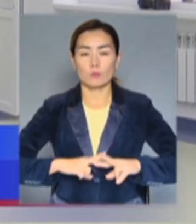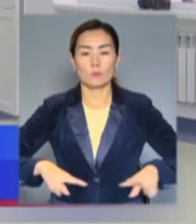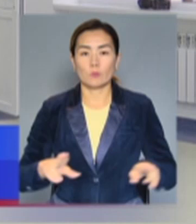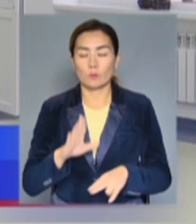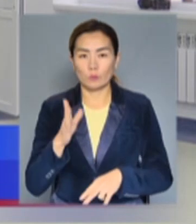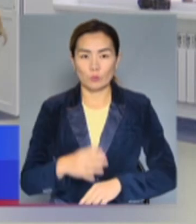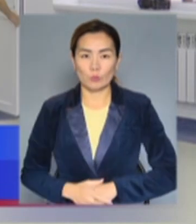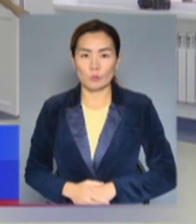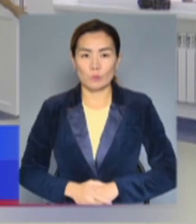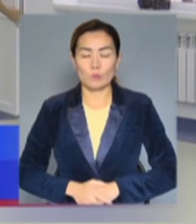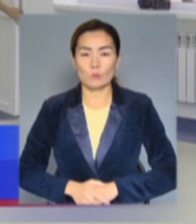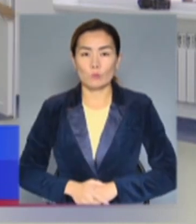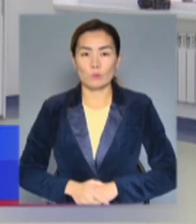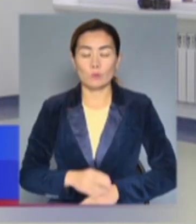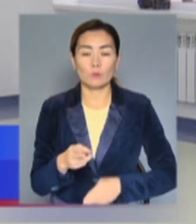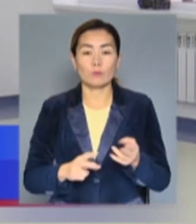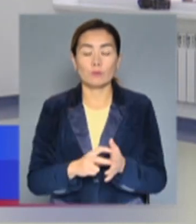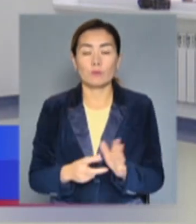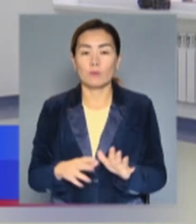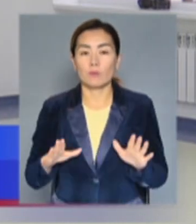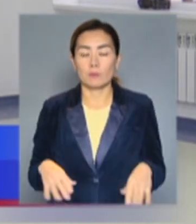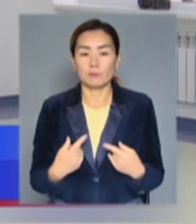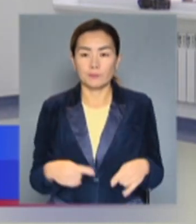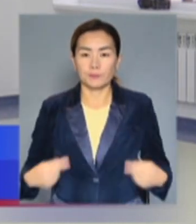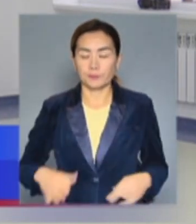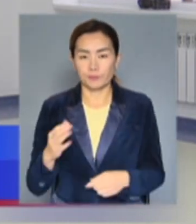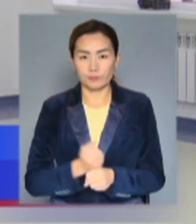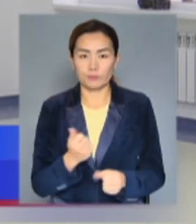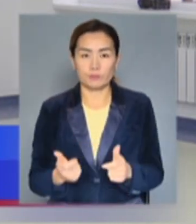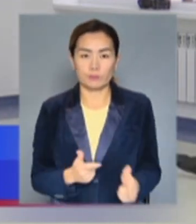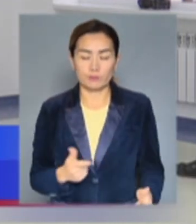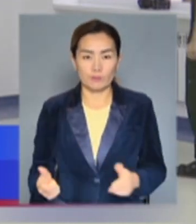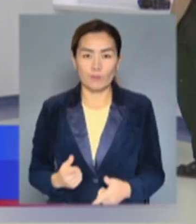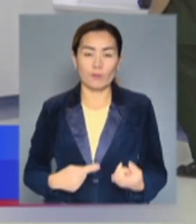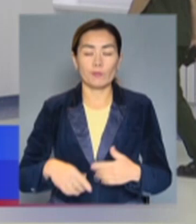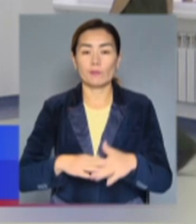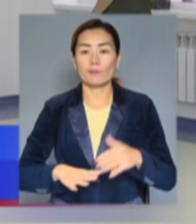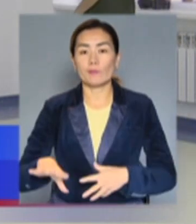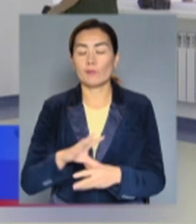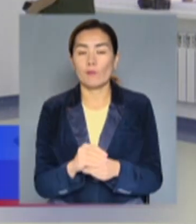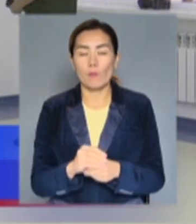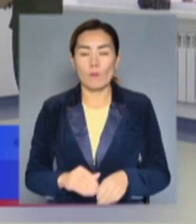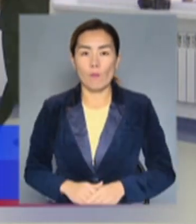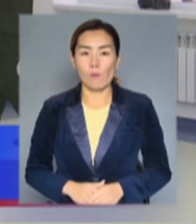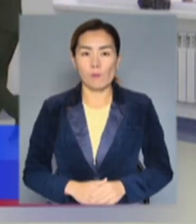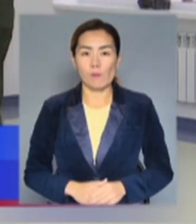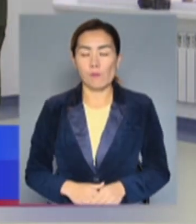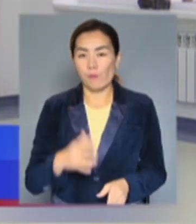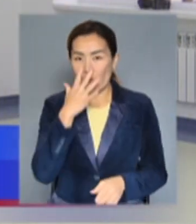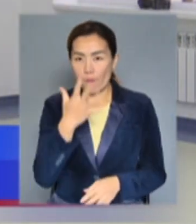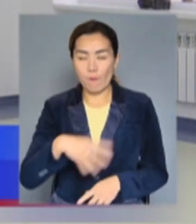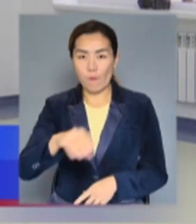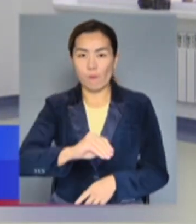айтуға болады. Біз бұл ота бөлімінде әртүрлі ота жасауларға дайынбыз. Біздің мамандардың барлығы жаңаға айтылған